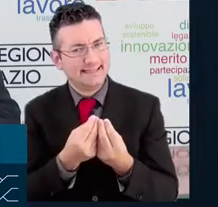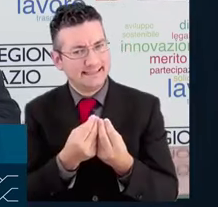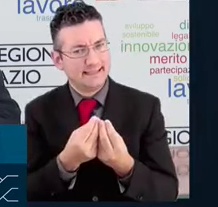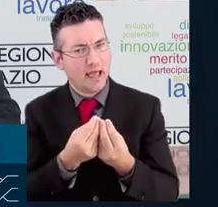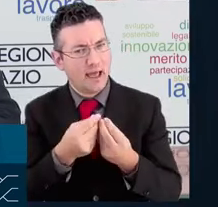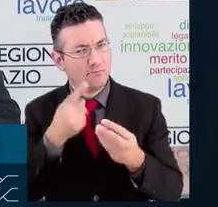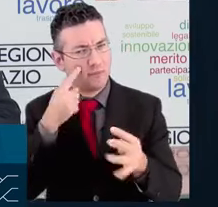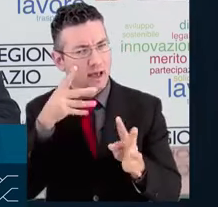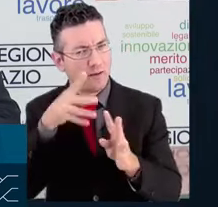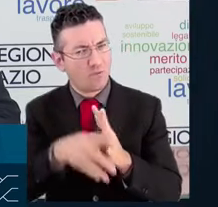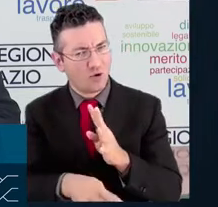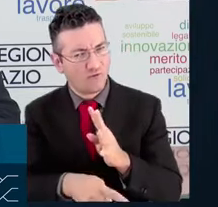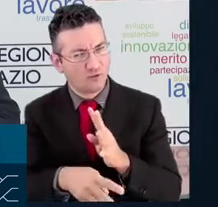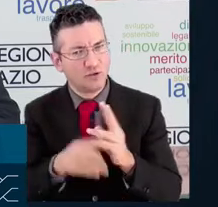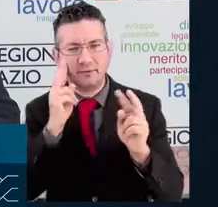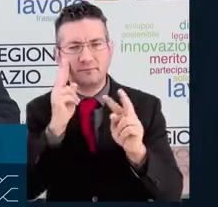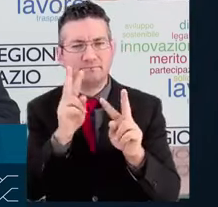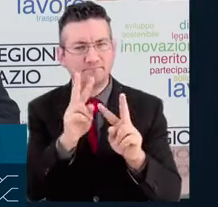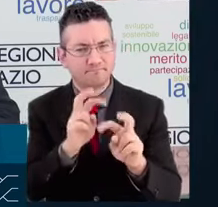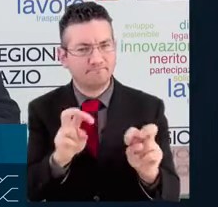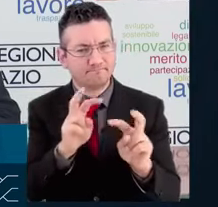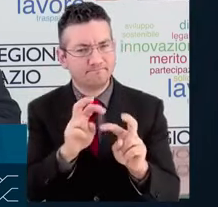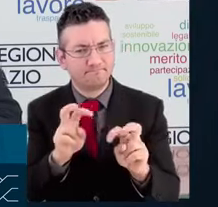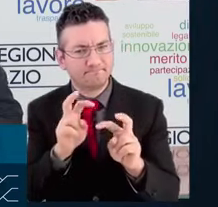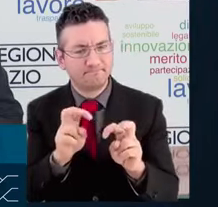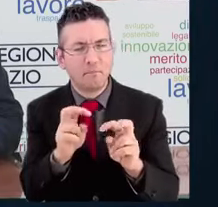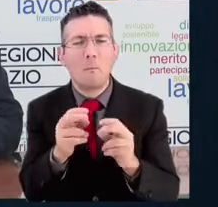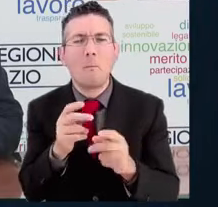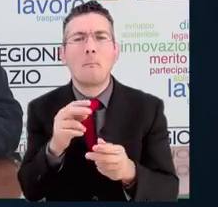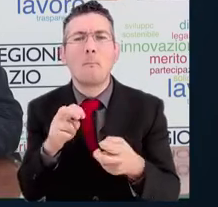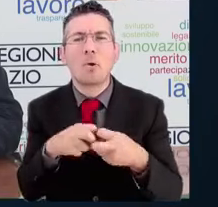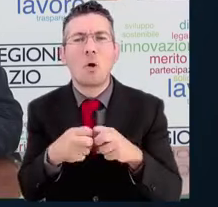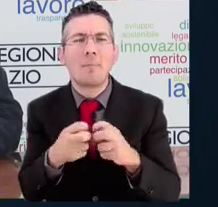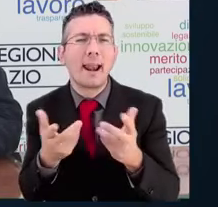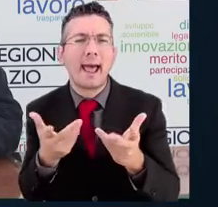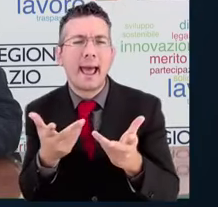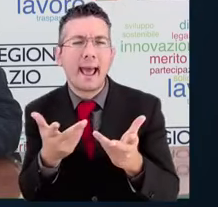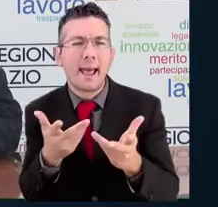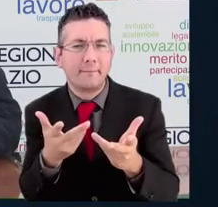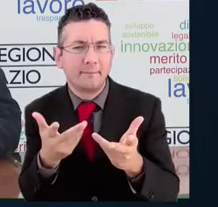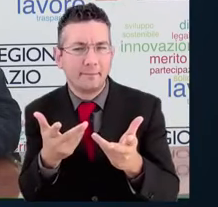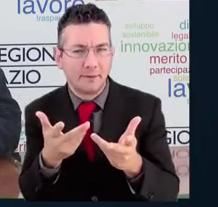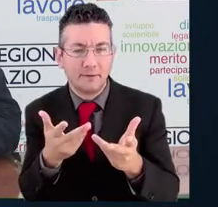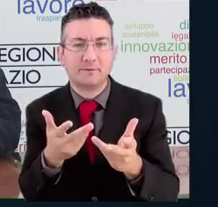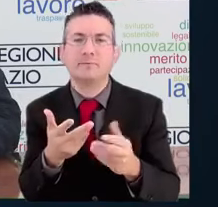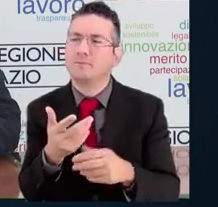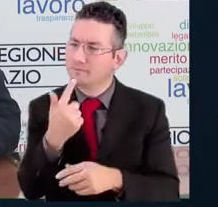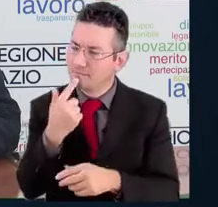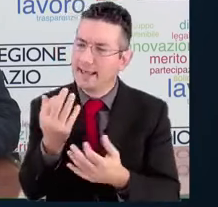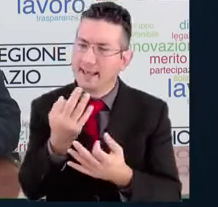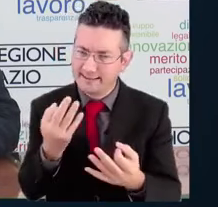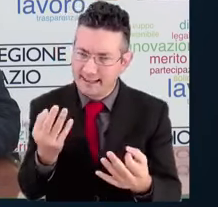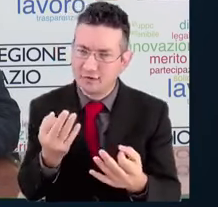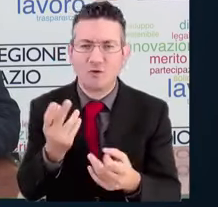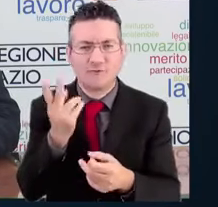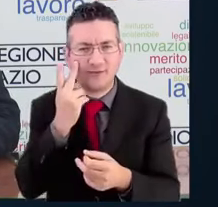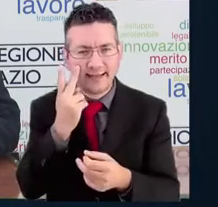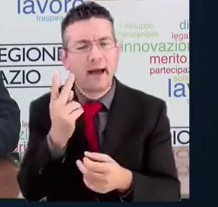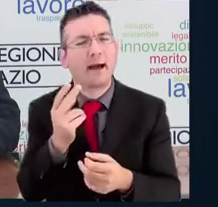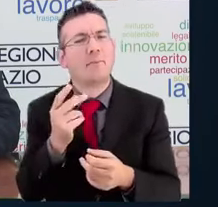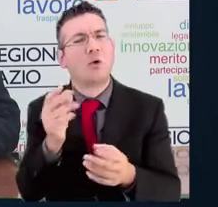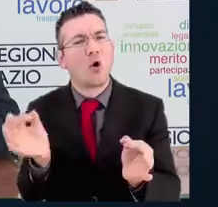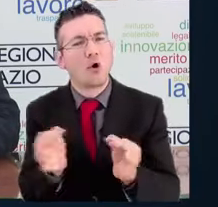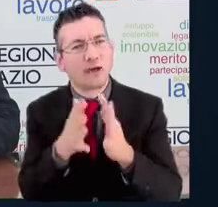analizzare in concreto quali sono i problemi e le opportunità i limiti in modo tale che non